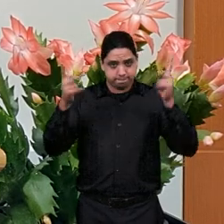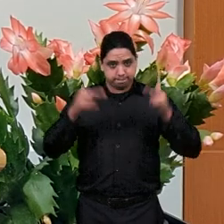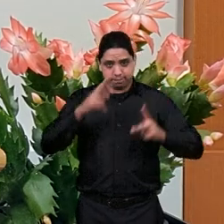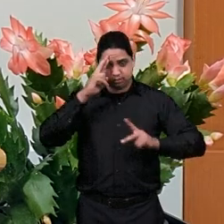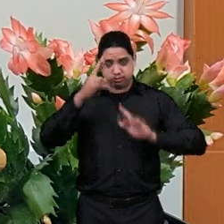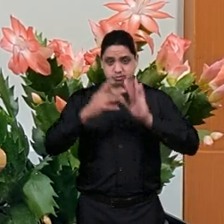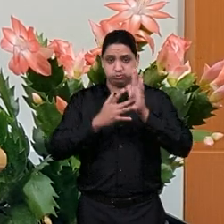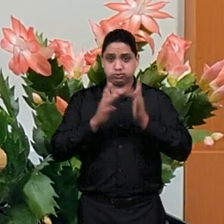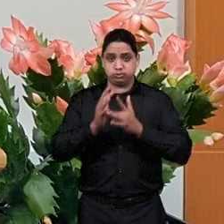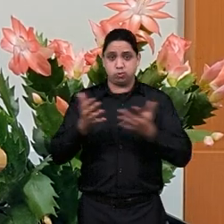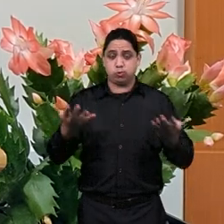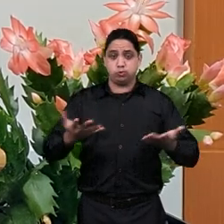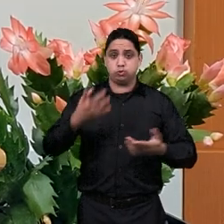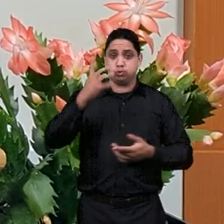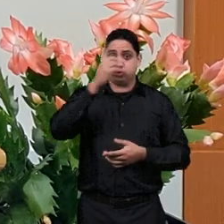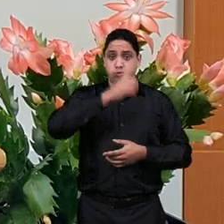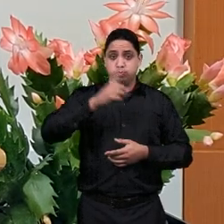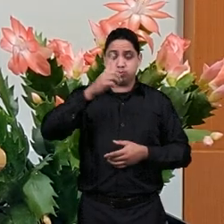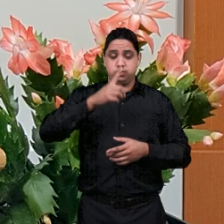nous